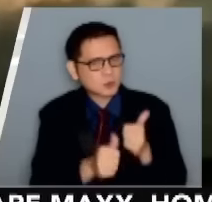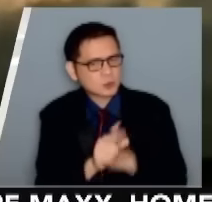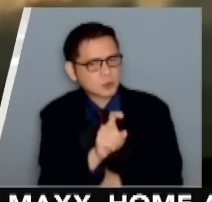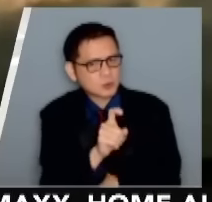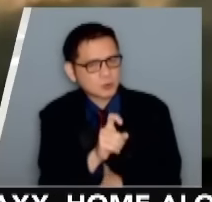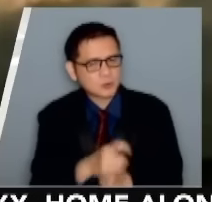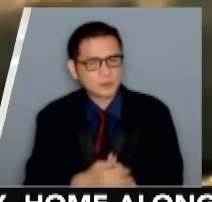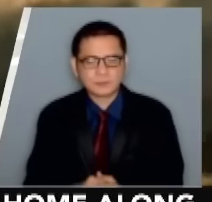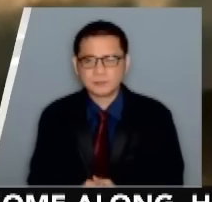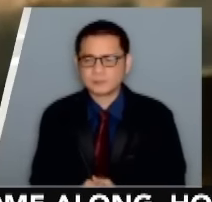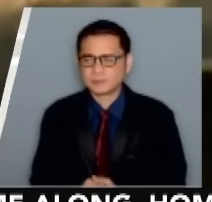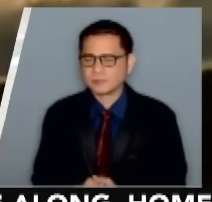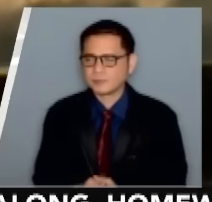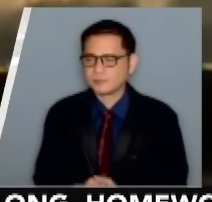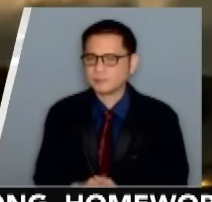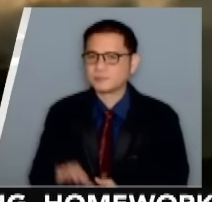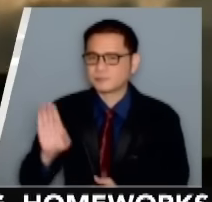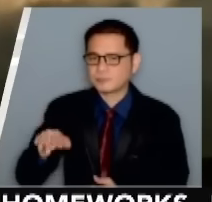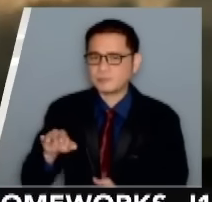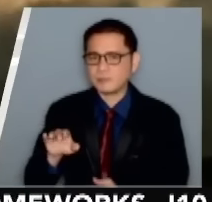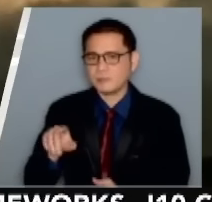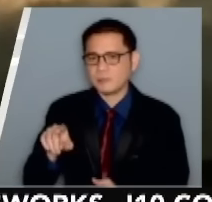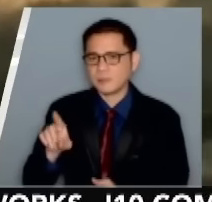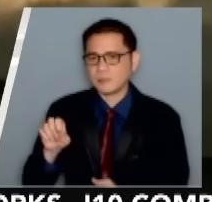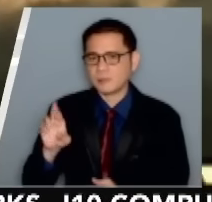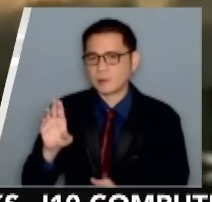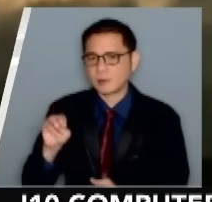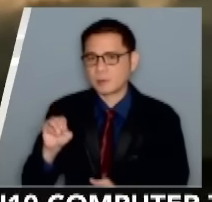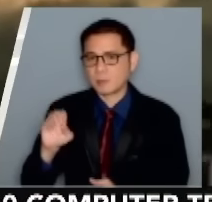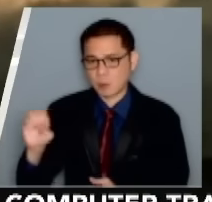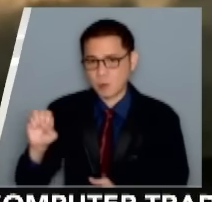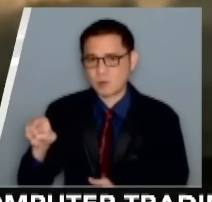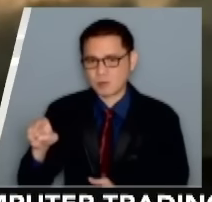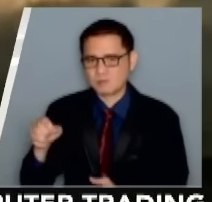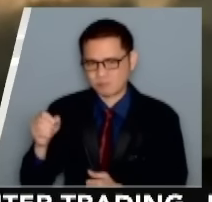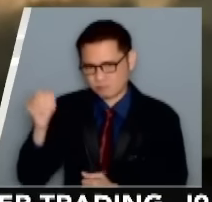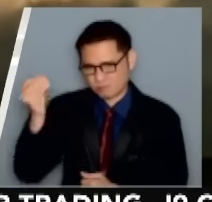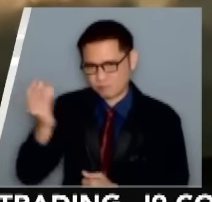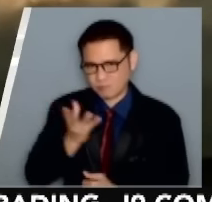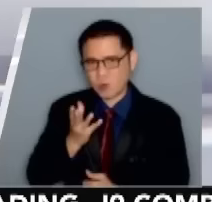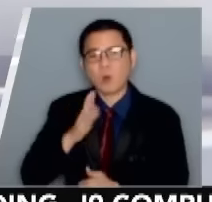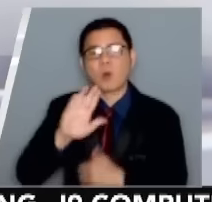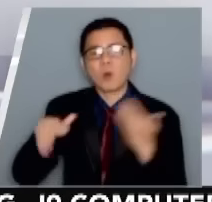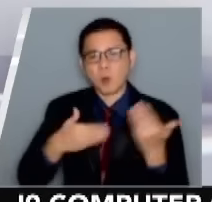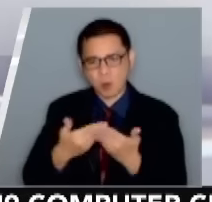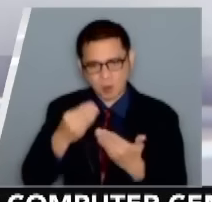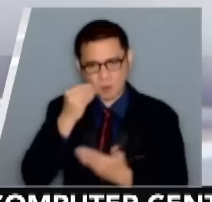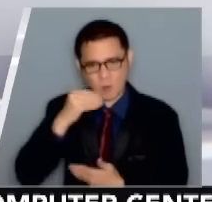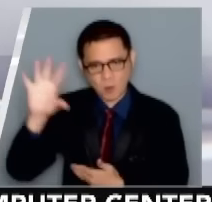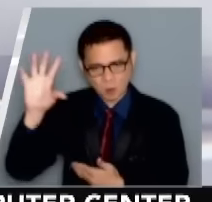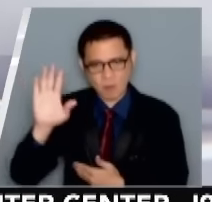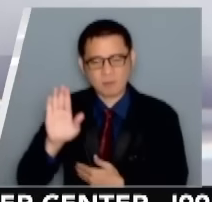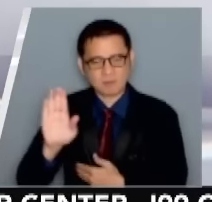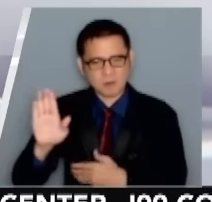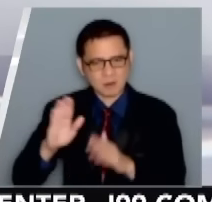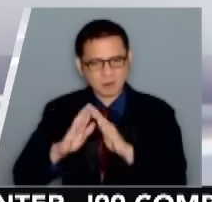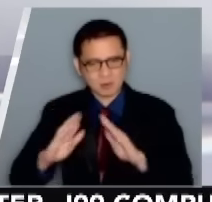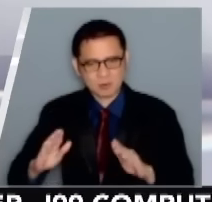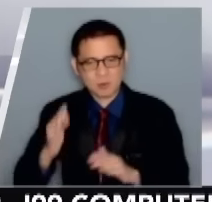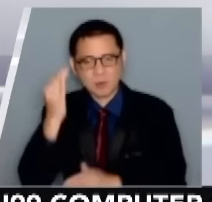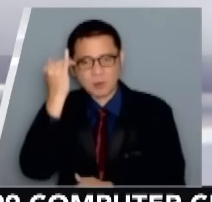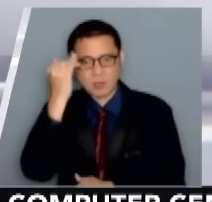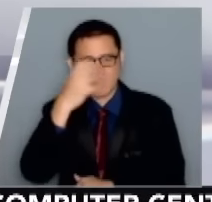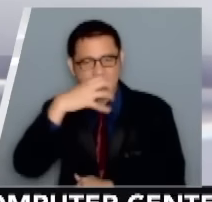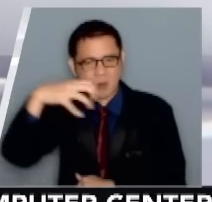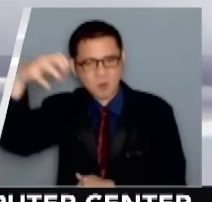Ayon, Vicky, sa PDRRMO, lahat na ng mga evacuees ay nakabalik na sa kani-kanilang mga bahay dahil okay naman na yung weather, Vicky, at